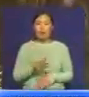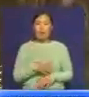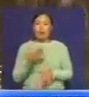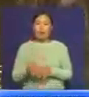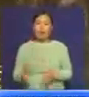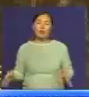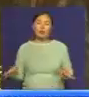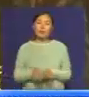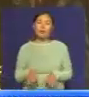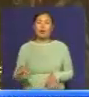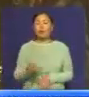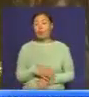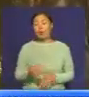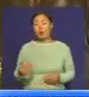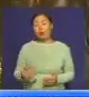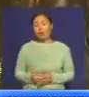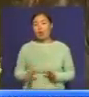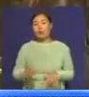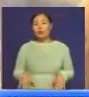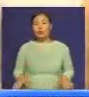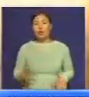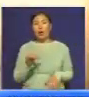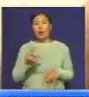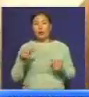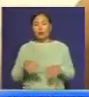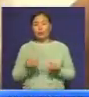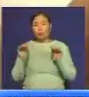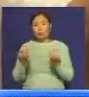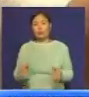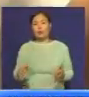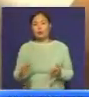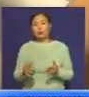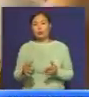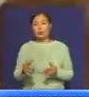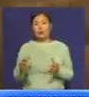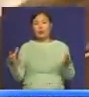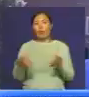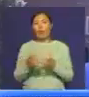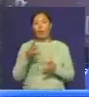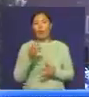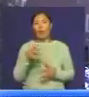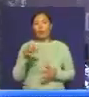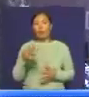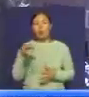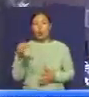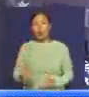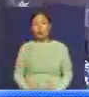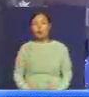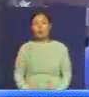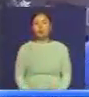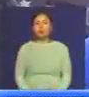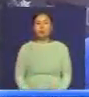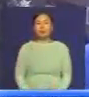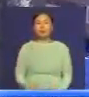кредит. Будучи отцом 5 детей, Канат решил устроиться в аутсорсинговую компанию. Я компенсацию